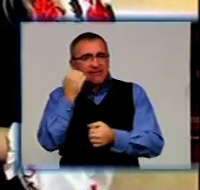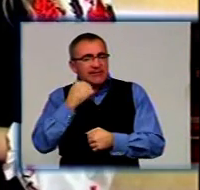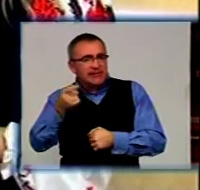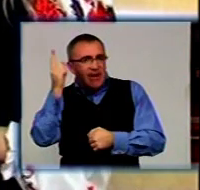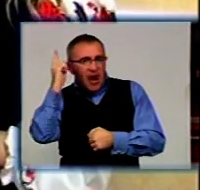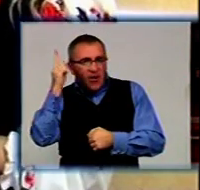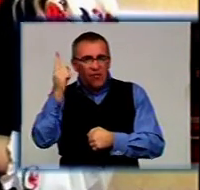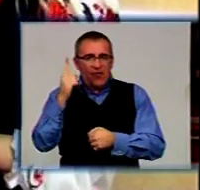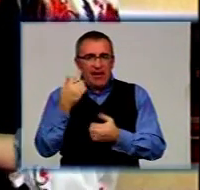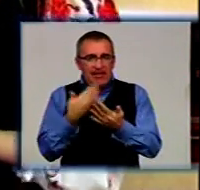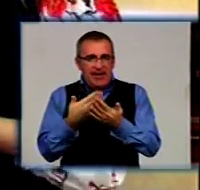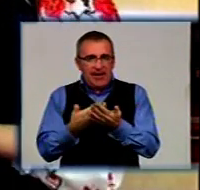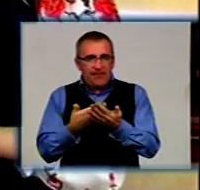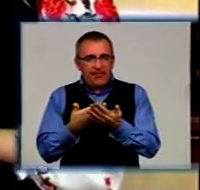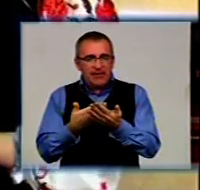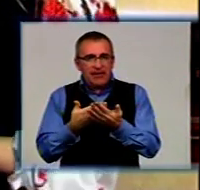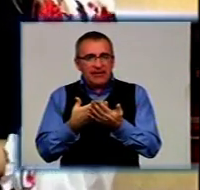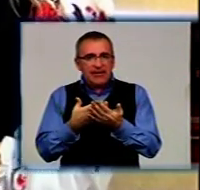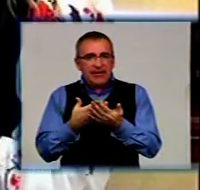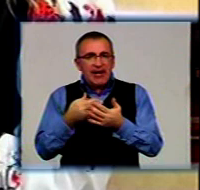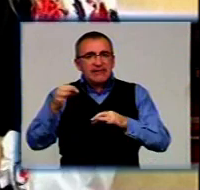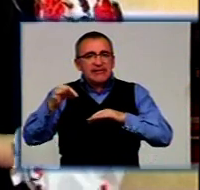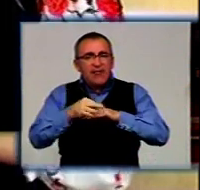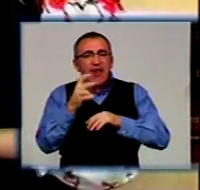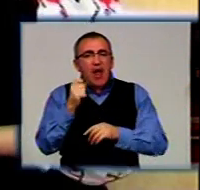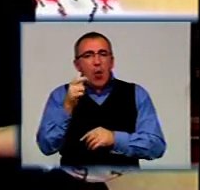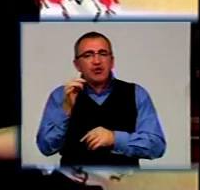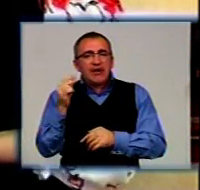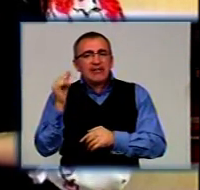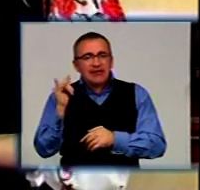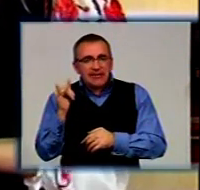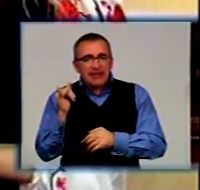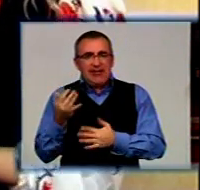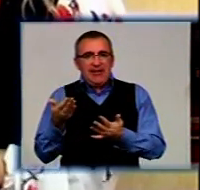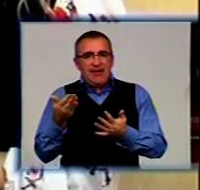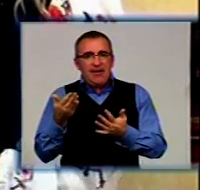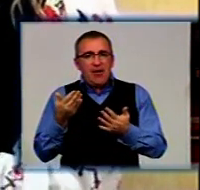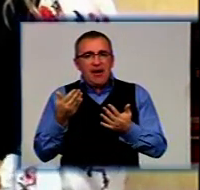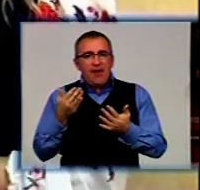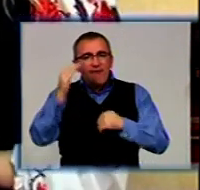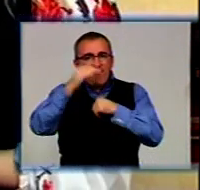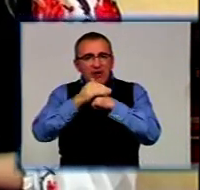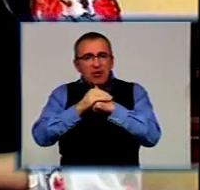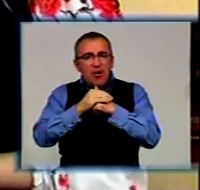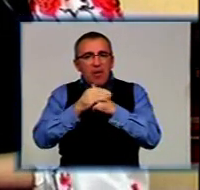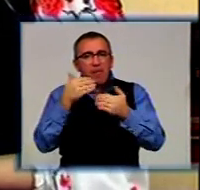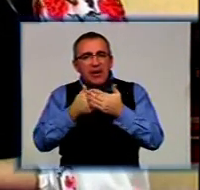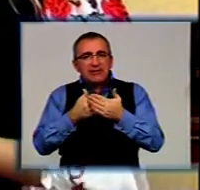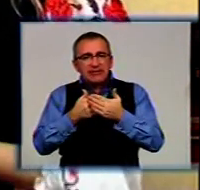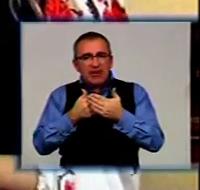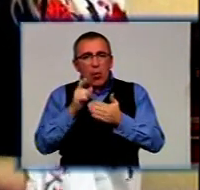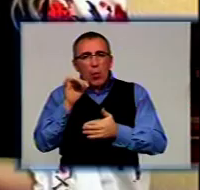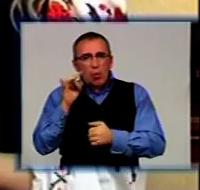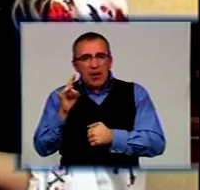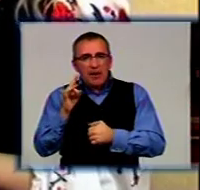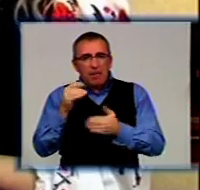старовинні, такі як, наприклад, «Сватання на Гончарівці» або «Вечора на хуторі близ Диканьки». І ось